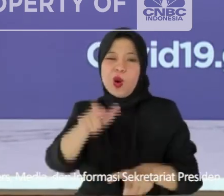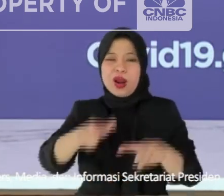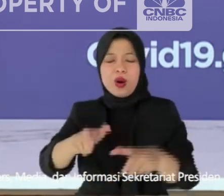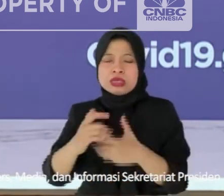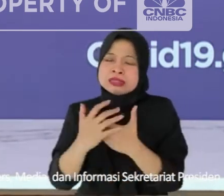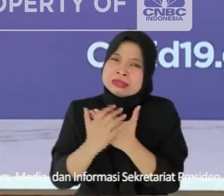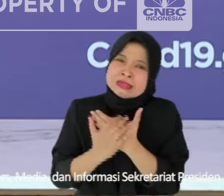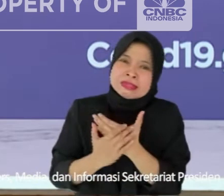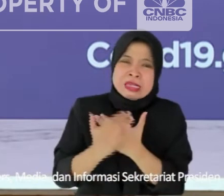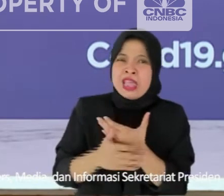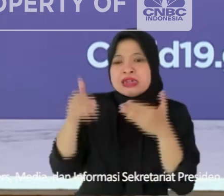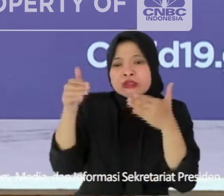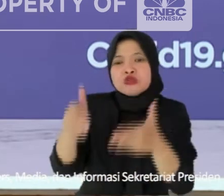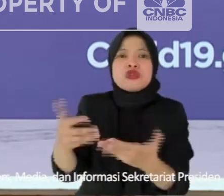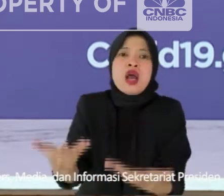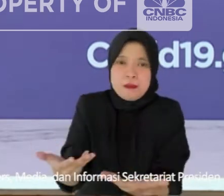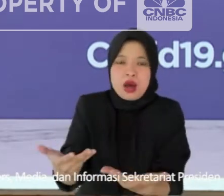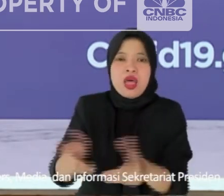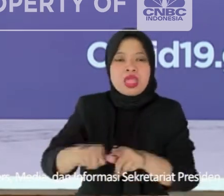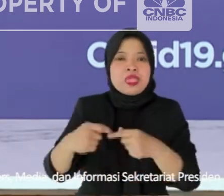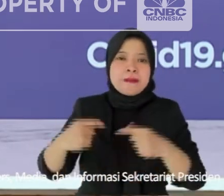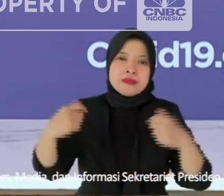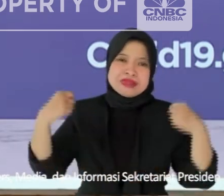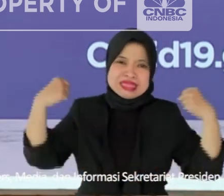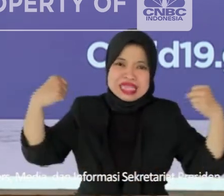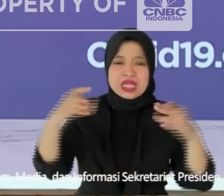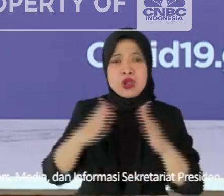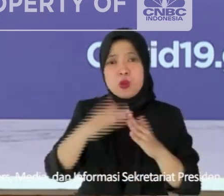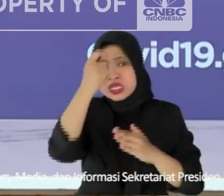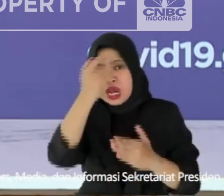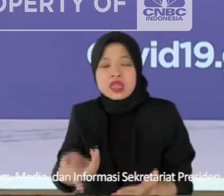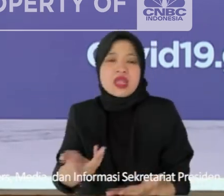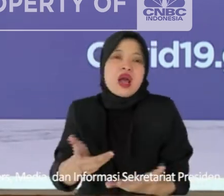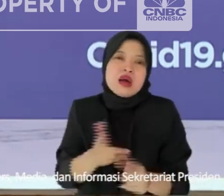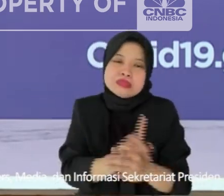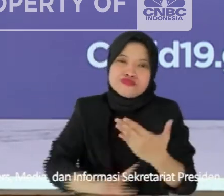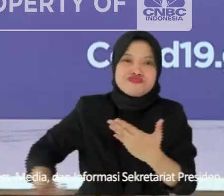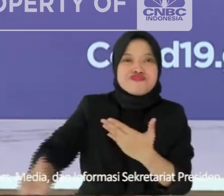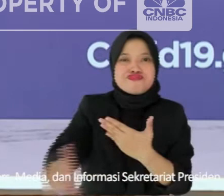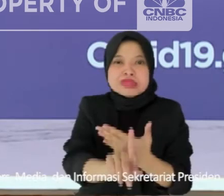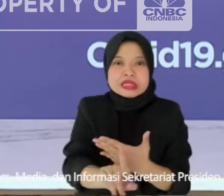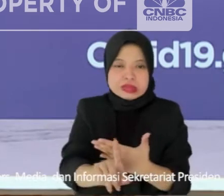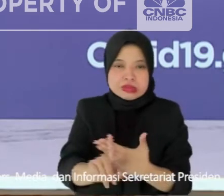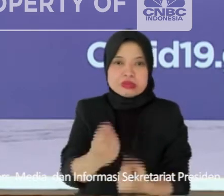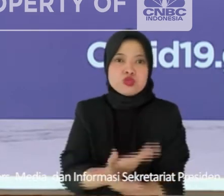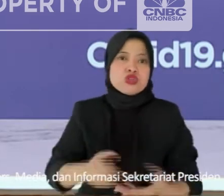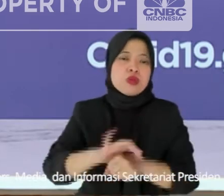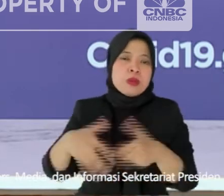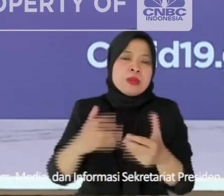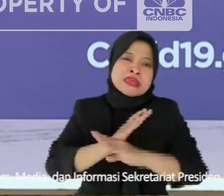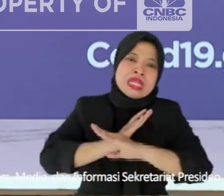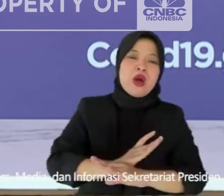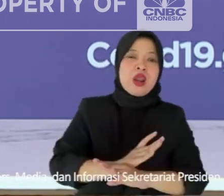orang-orang yang kita kasih dan khususnya Tenaga Kesehatan sebagai pahlawan di Garda terdepan melawan pandemi